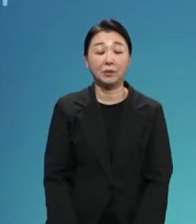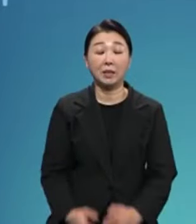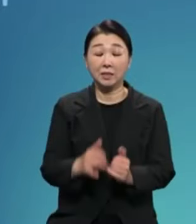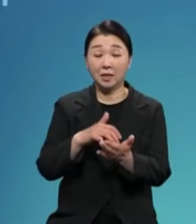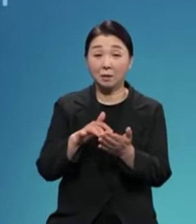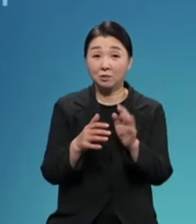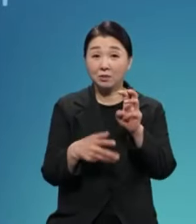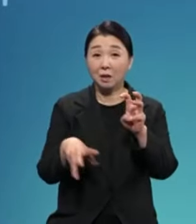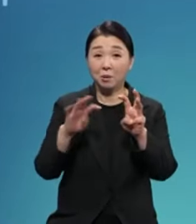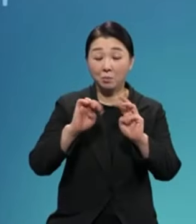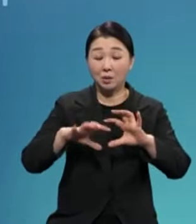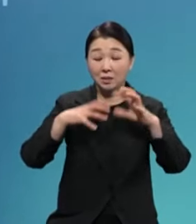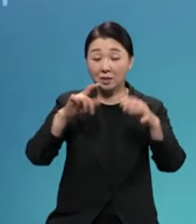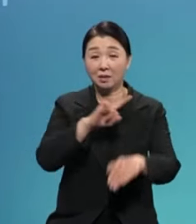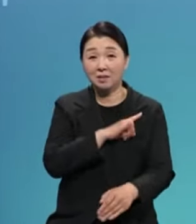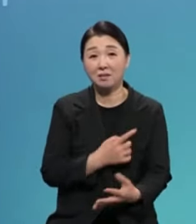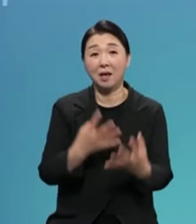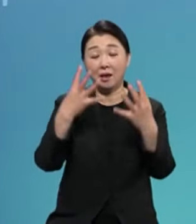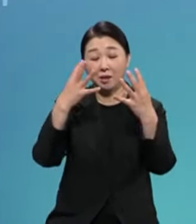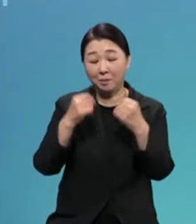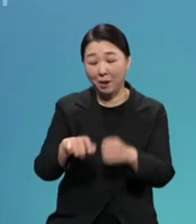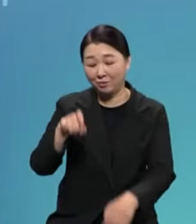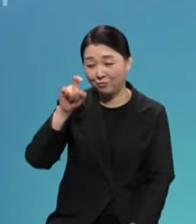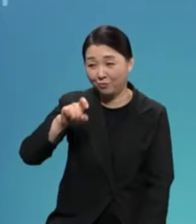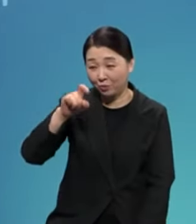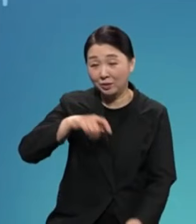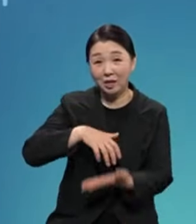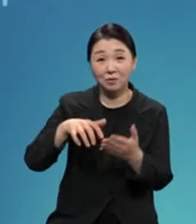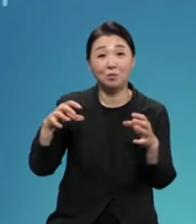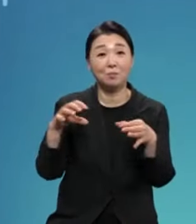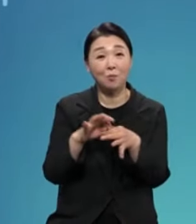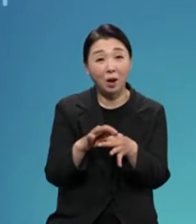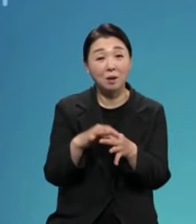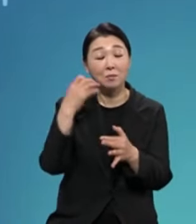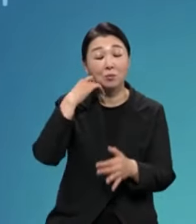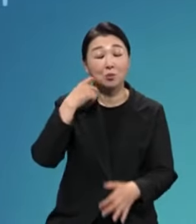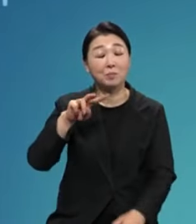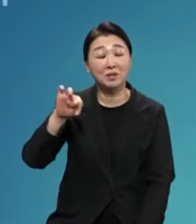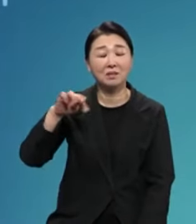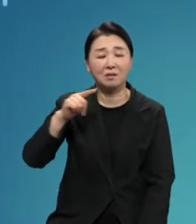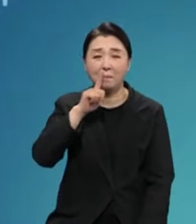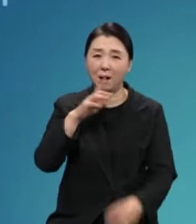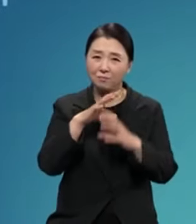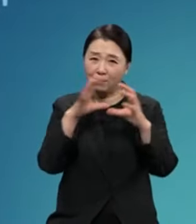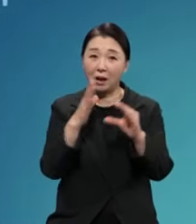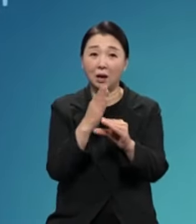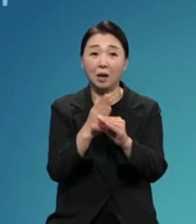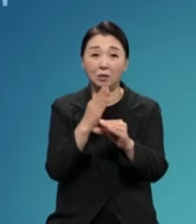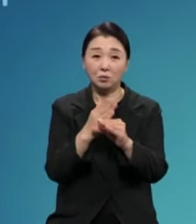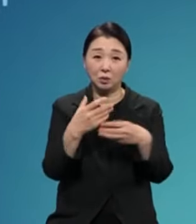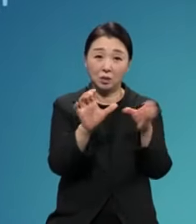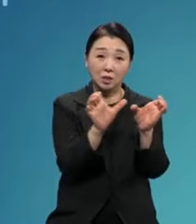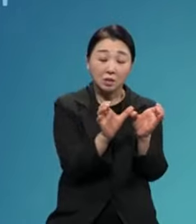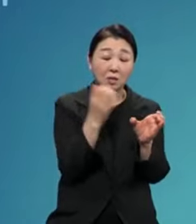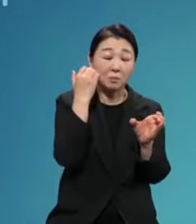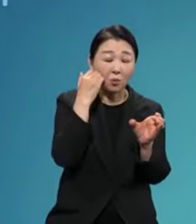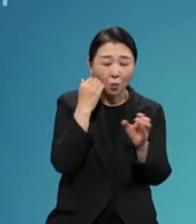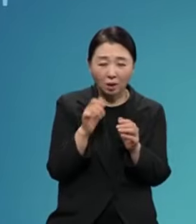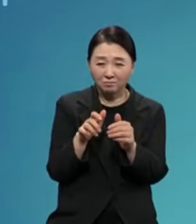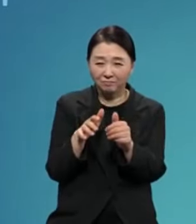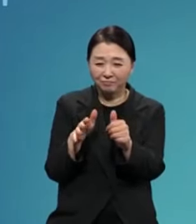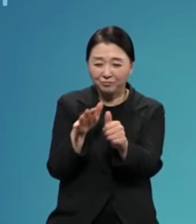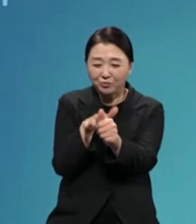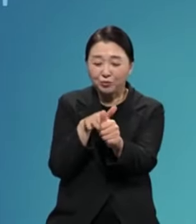삼엉병, 세계에서 가장 많은 구독자 수를 보유한 유튜버 미스터 비스트가 논란에 휘말렸습니다. 팀 동료의 그루밍